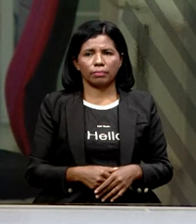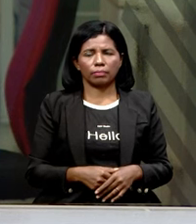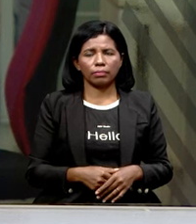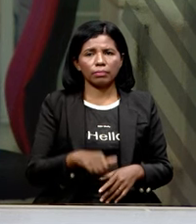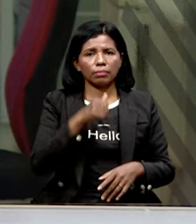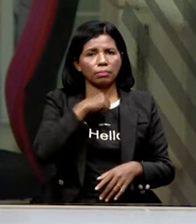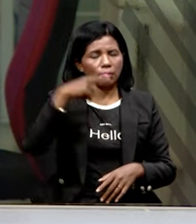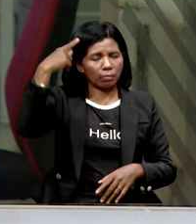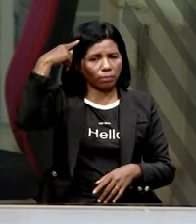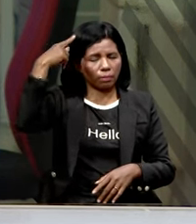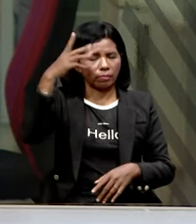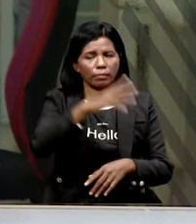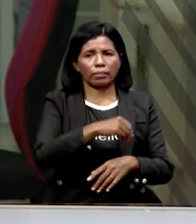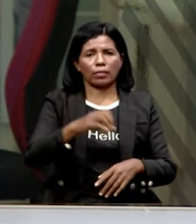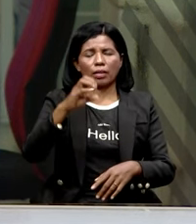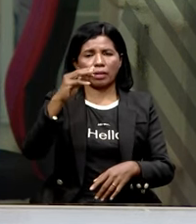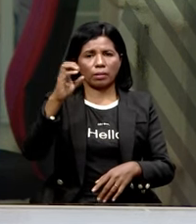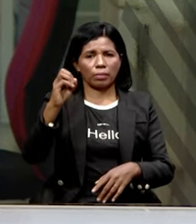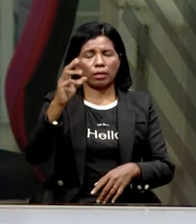Papa Francisco